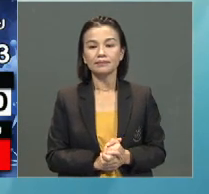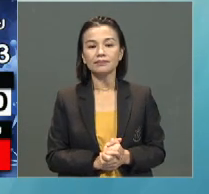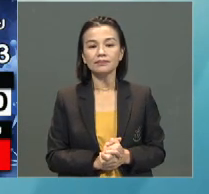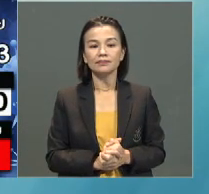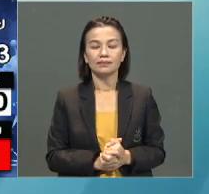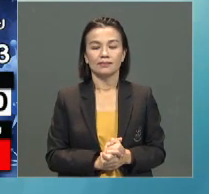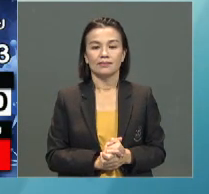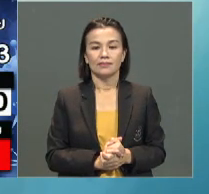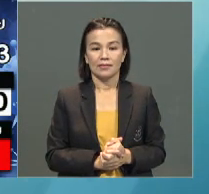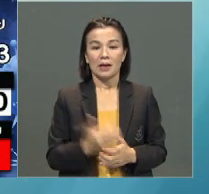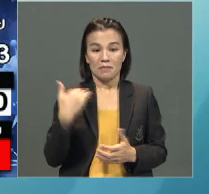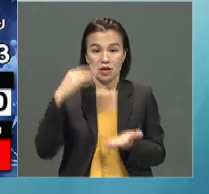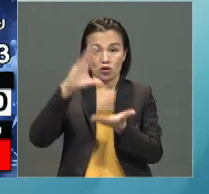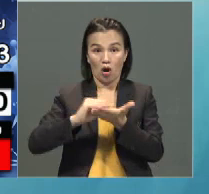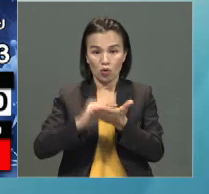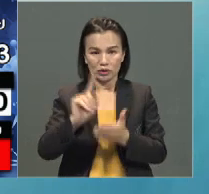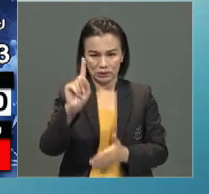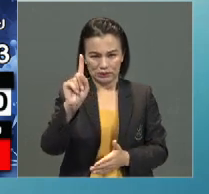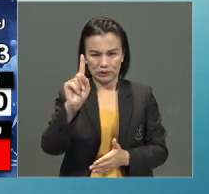ถ้าผมมีชุดข้อมูลอีก 1